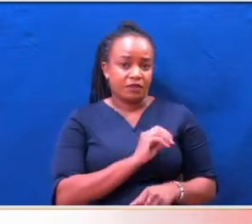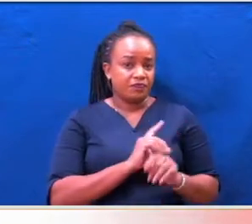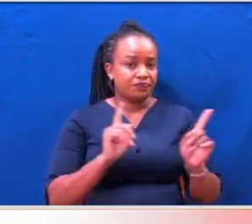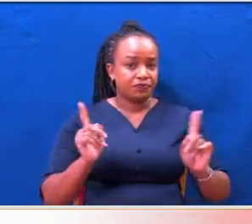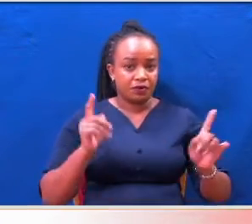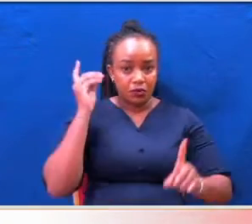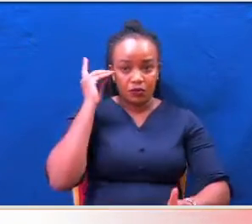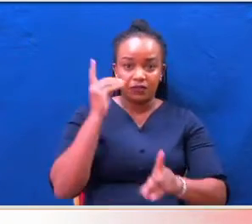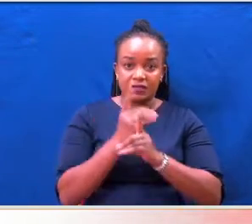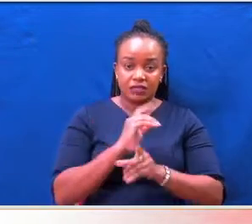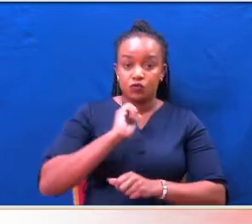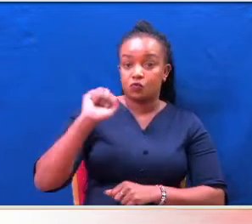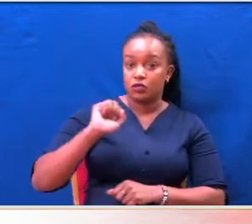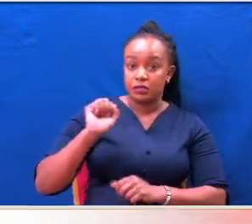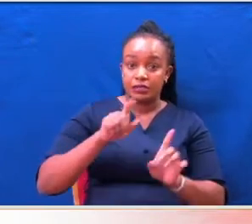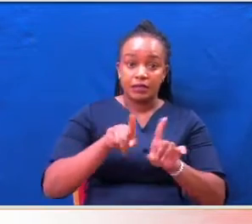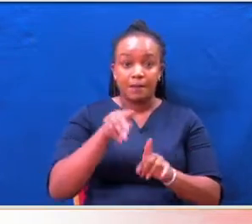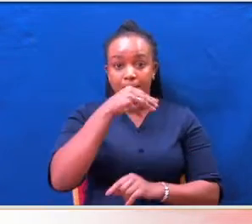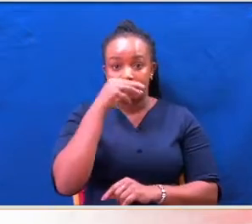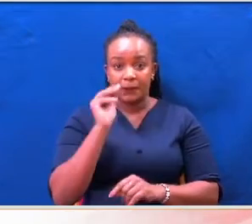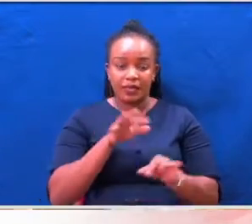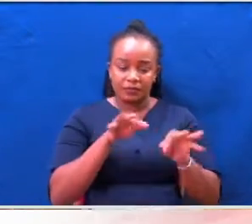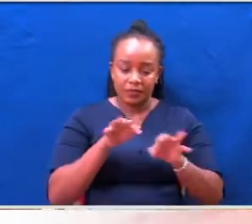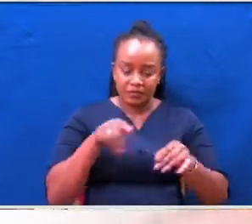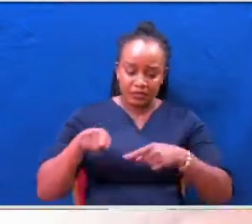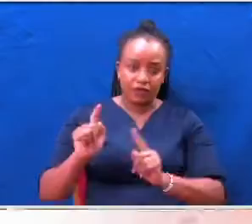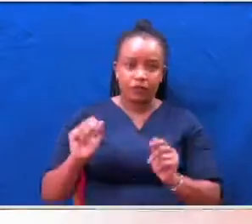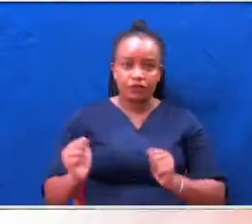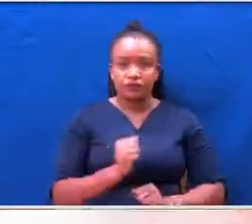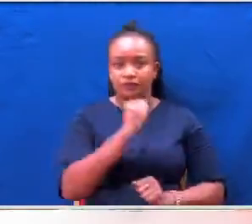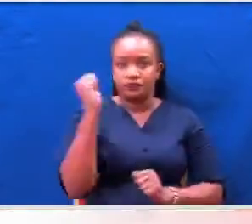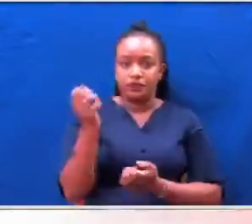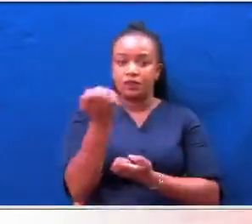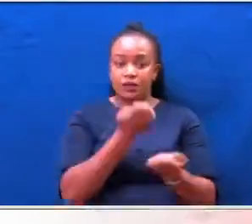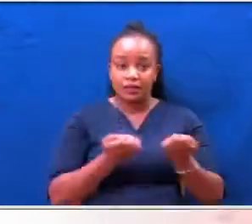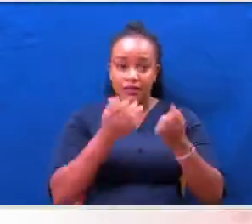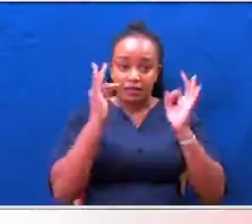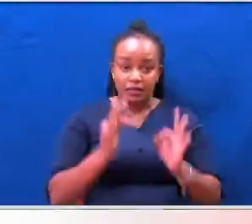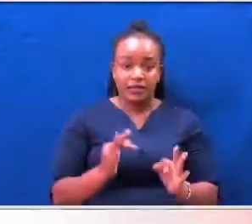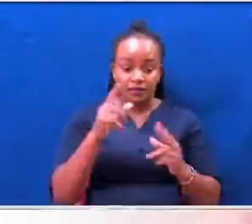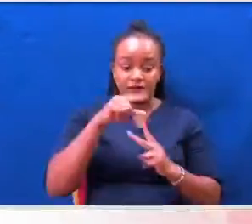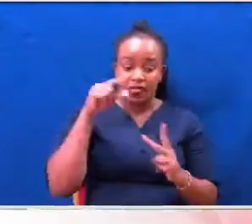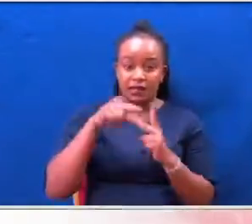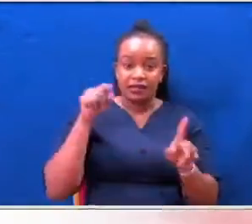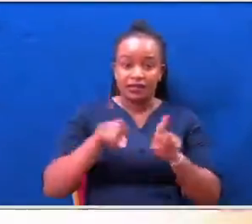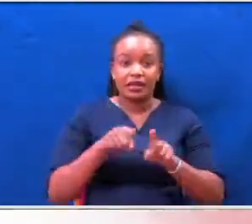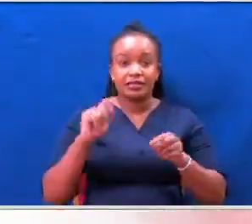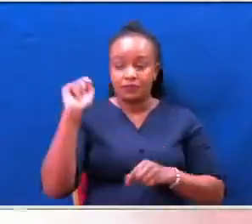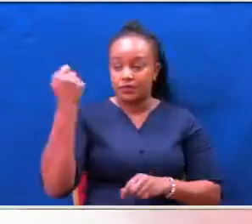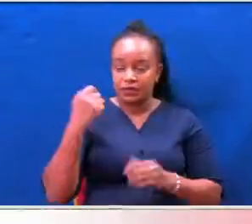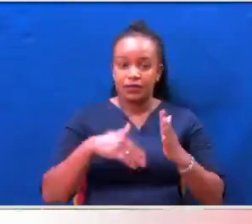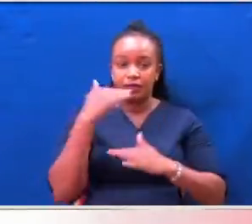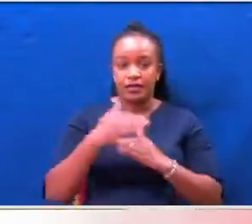Aidha, Mudavadi ametangaza kuwa atafufua uchumi uliowalemea wa Kenya iwapo atachaguliwa rais katika uchaguzi mkuu wa mwaka